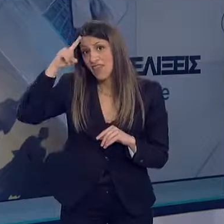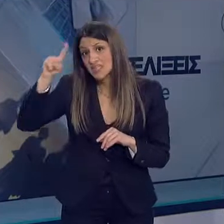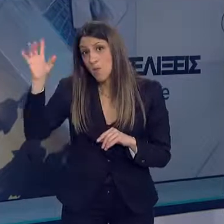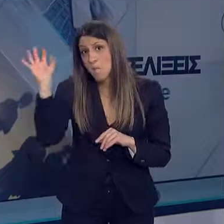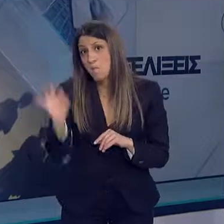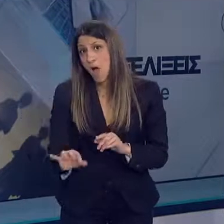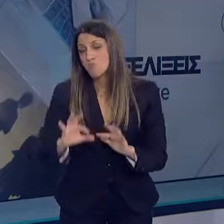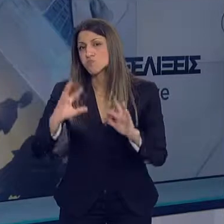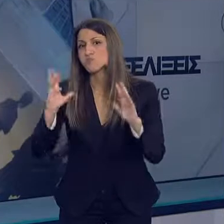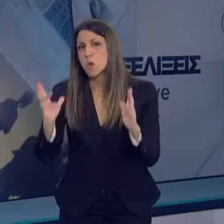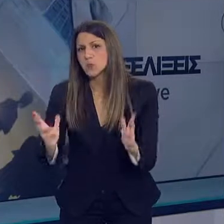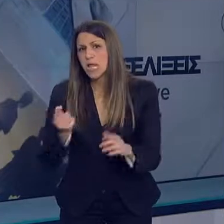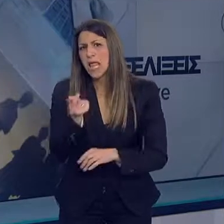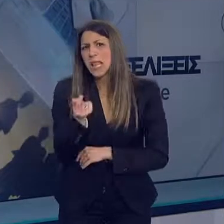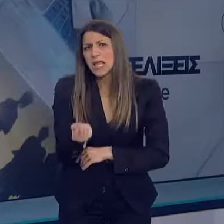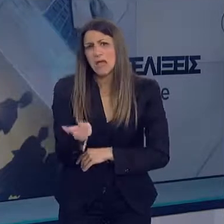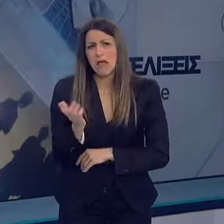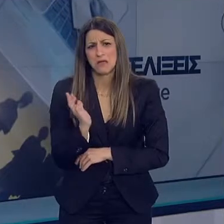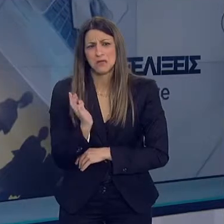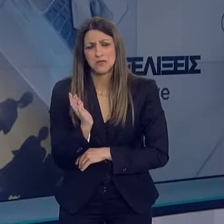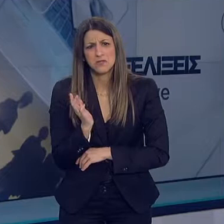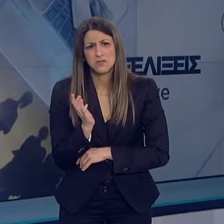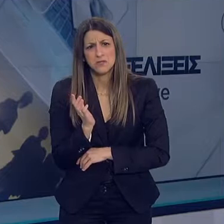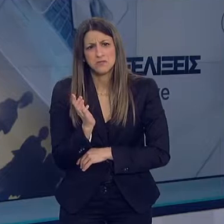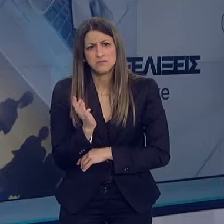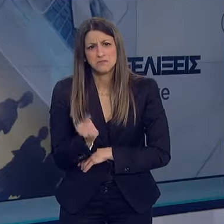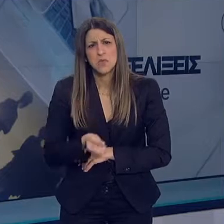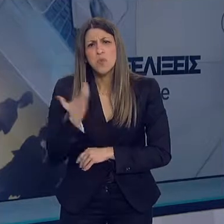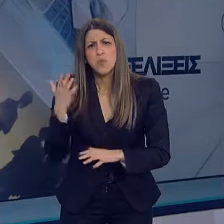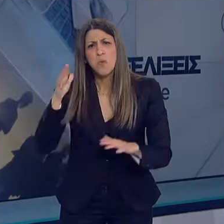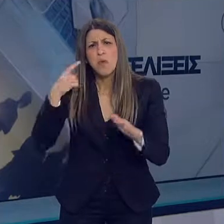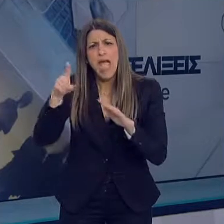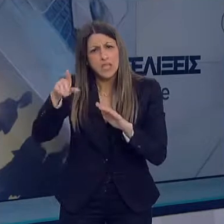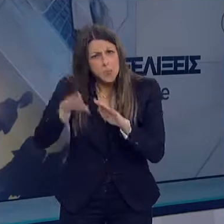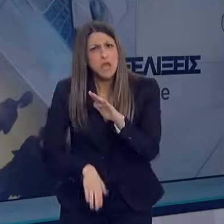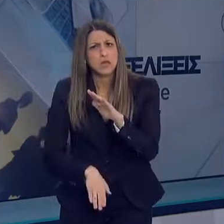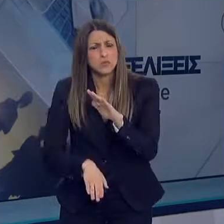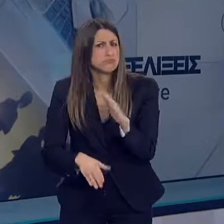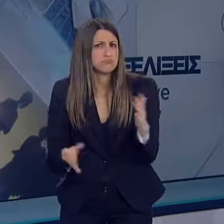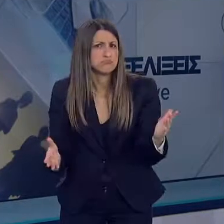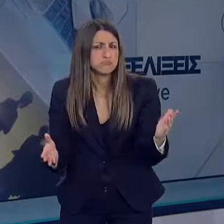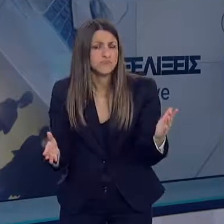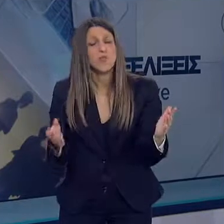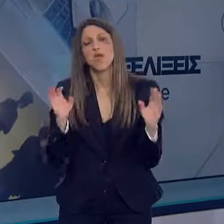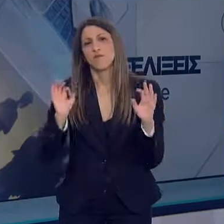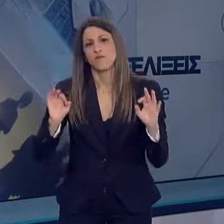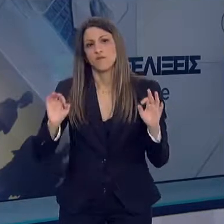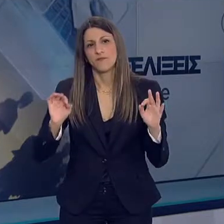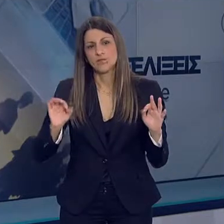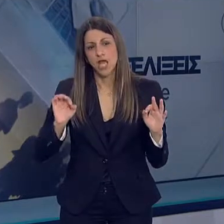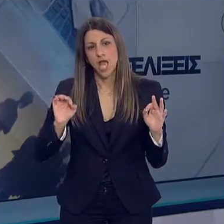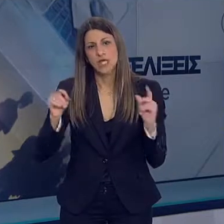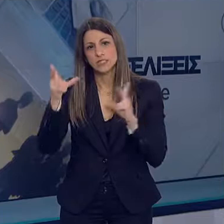κρούσματα που νοσούν είναι, νομίζω ότι είναι διψήφιος ο αριθμός. Και σε αυτά υπάρχουν τα σενάρια από το πού